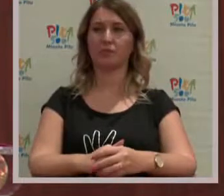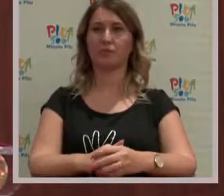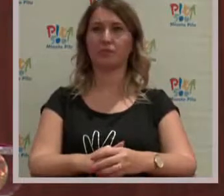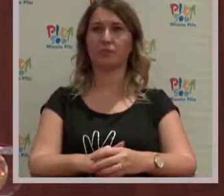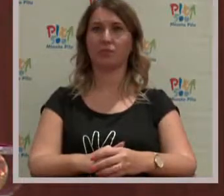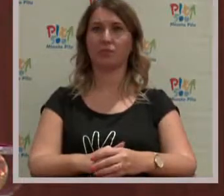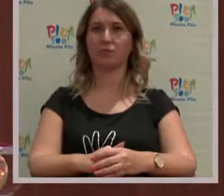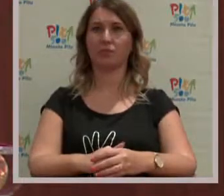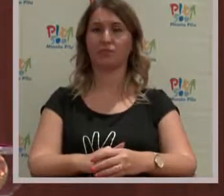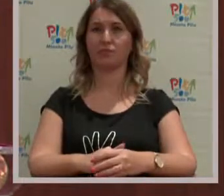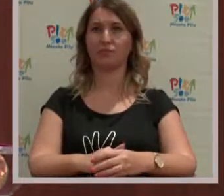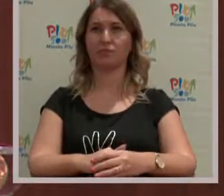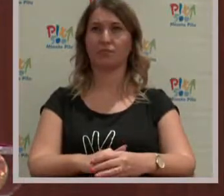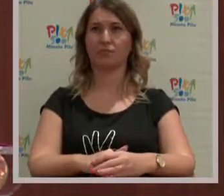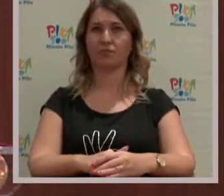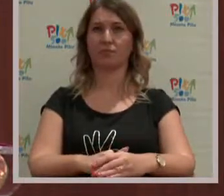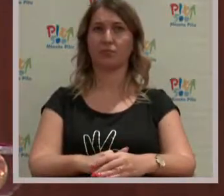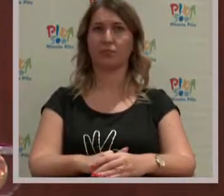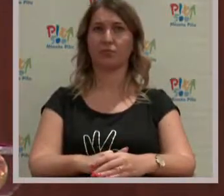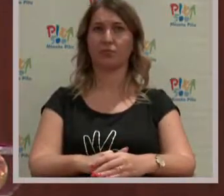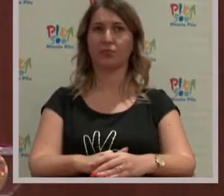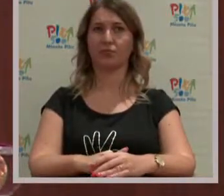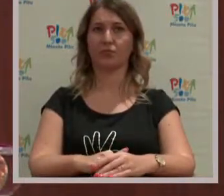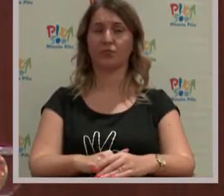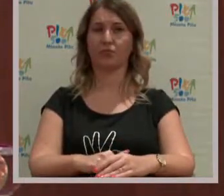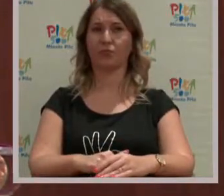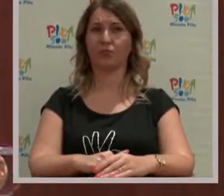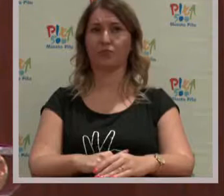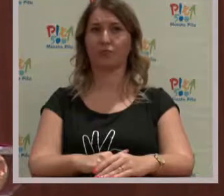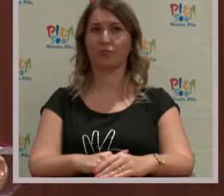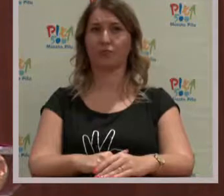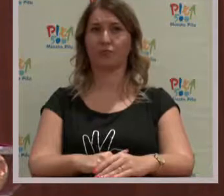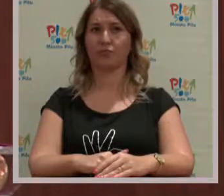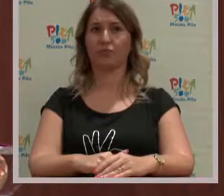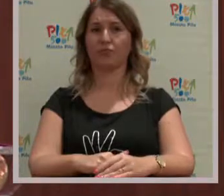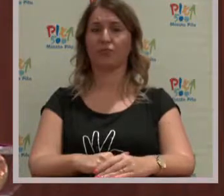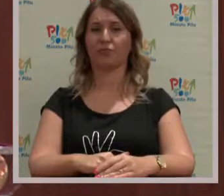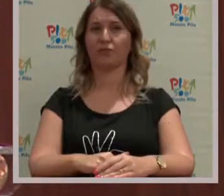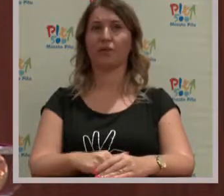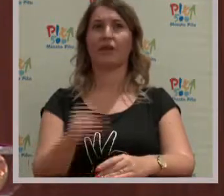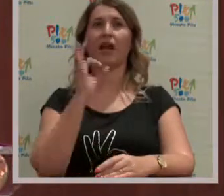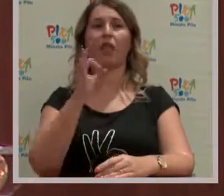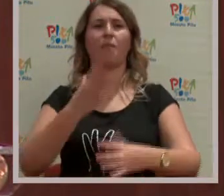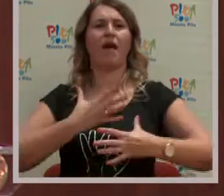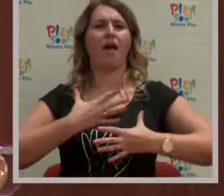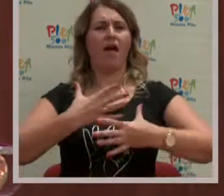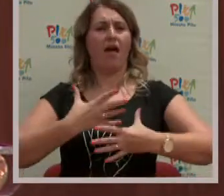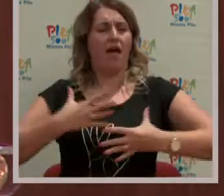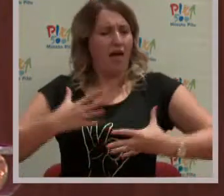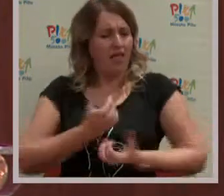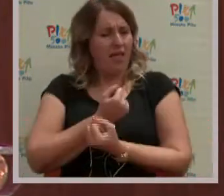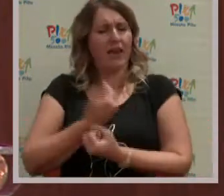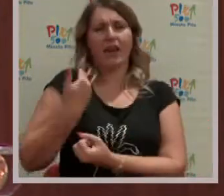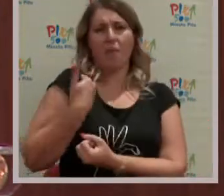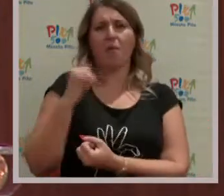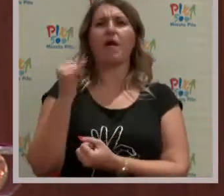również zawodnicy startować. Przynajmniej też takie, takie pozytywna energia w nich była w